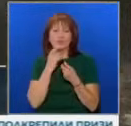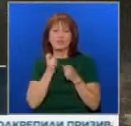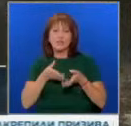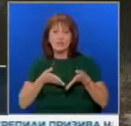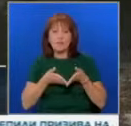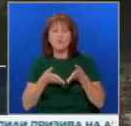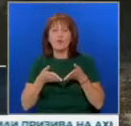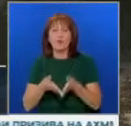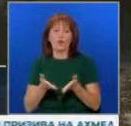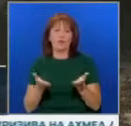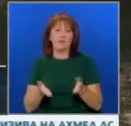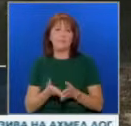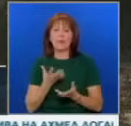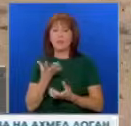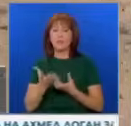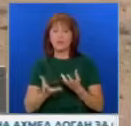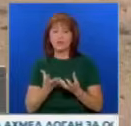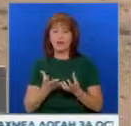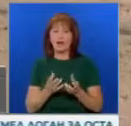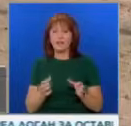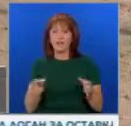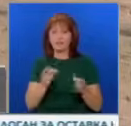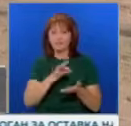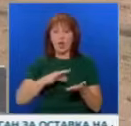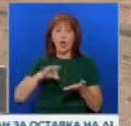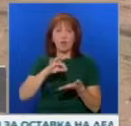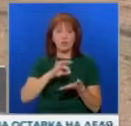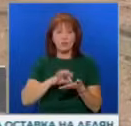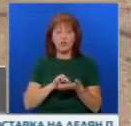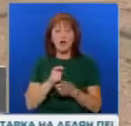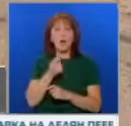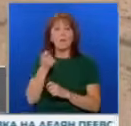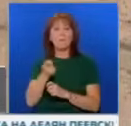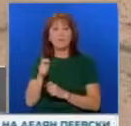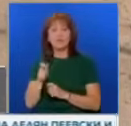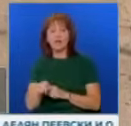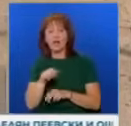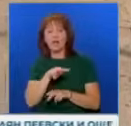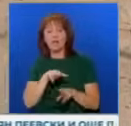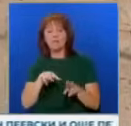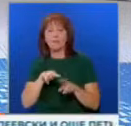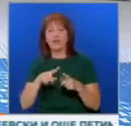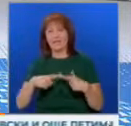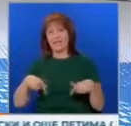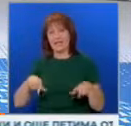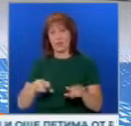в този ад. Пожарът е локализиран, но огнеборците продължават да наблюдават района.